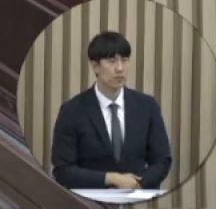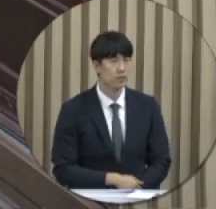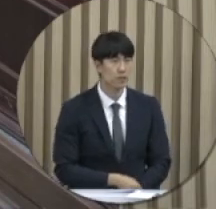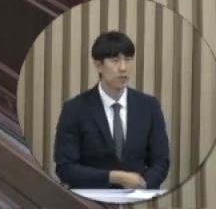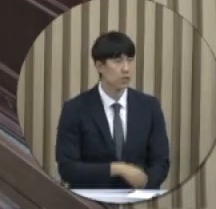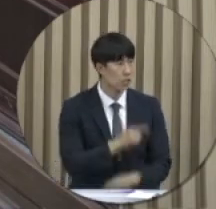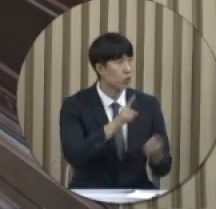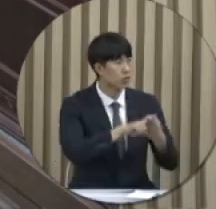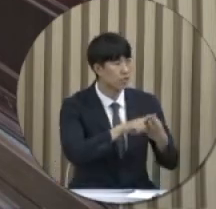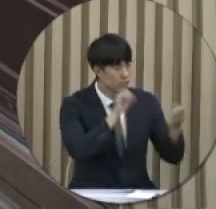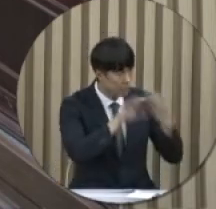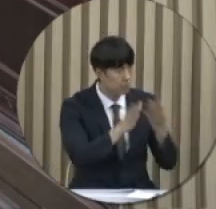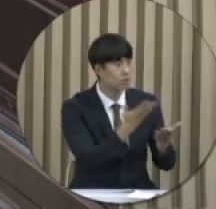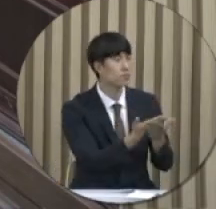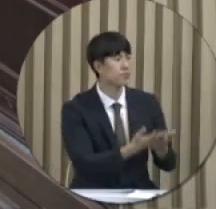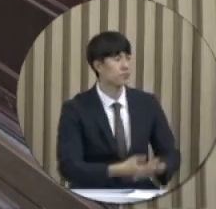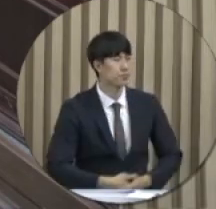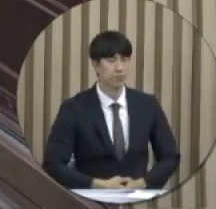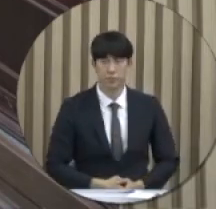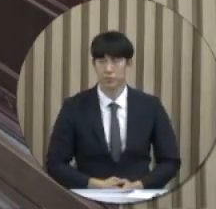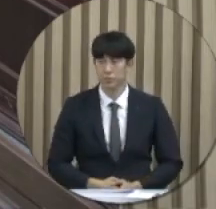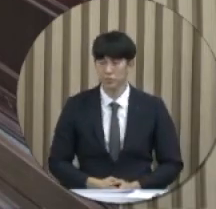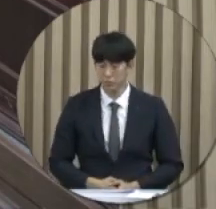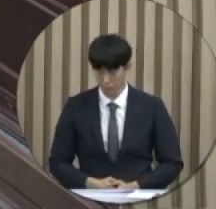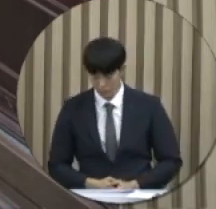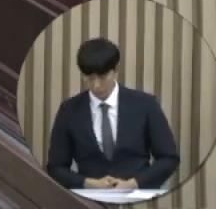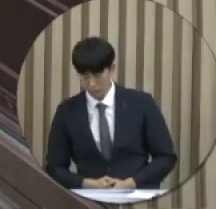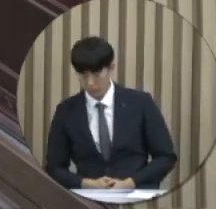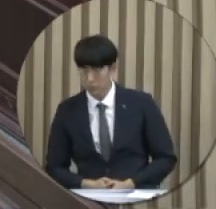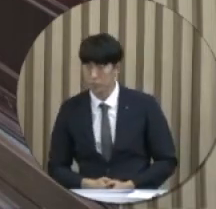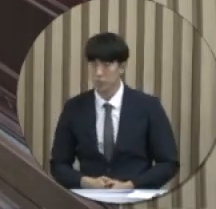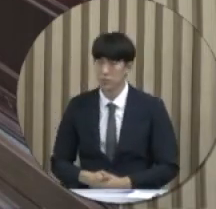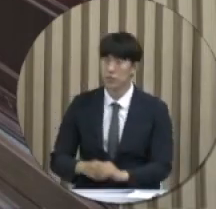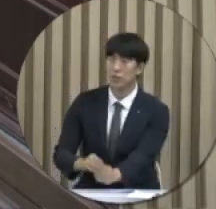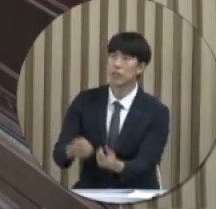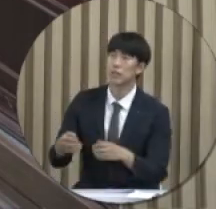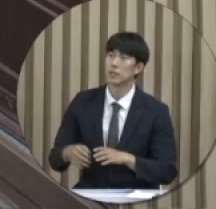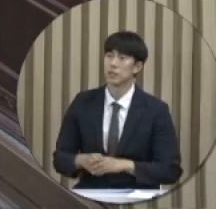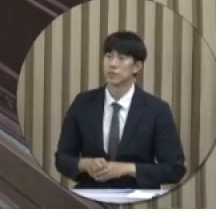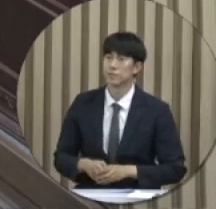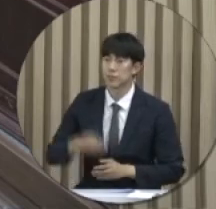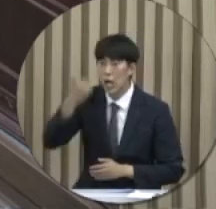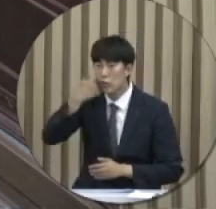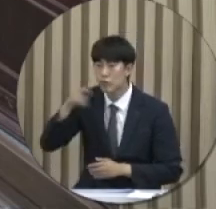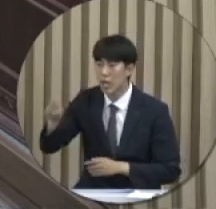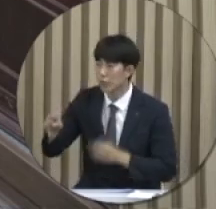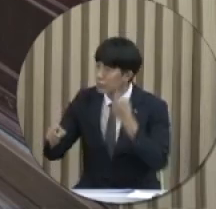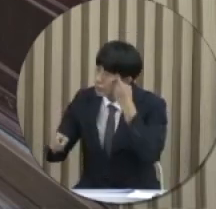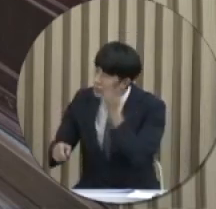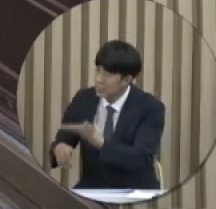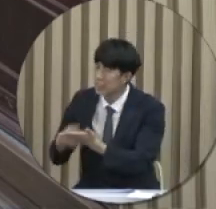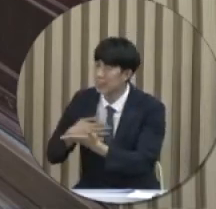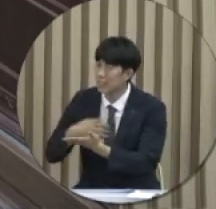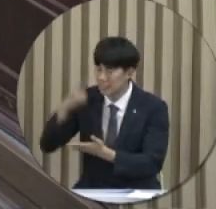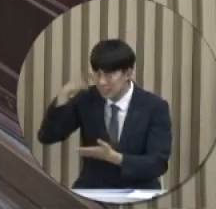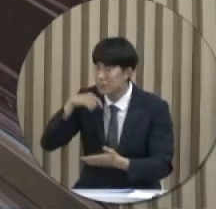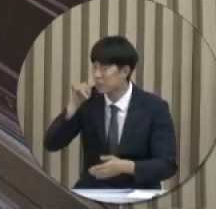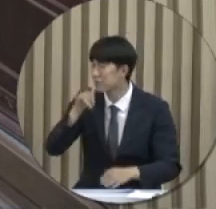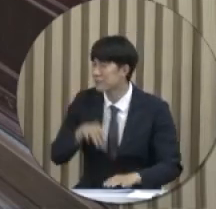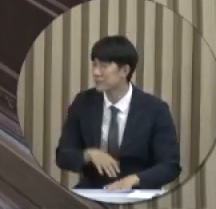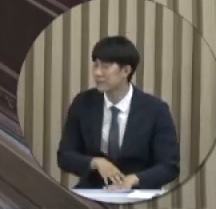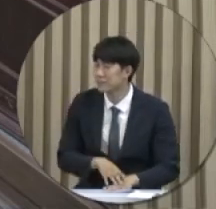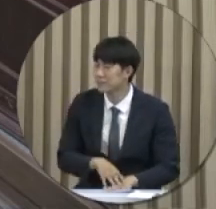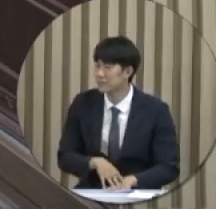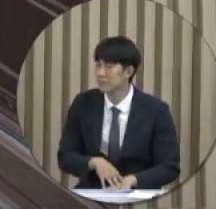일단 그거에 대해서 답변을 한번 좀 부탁드려보도록 네. 하겠습니다. 그 대략 어떠한 분이 그런 말씀을 드렸는지 제 감은 옵니다.